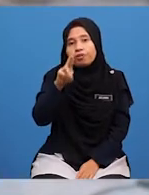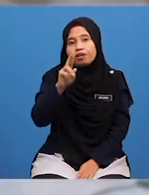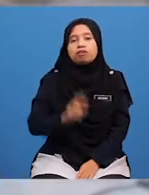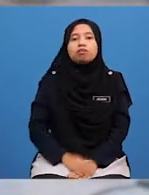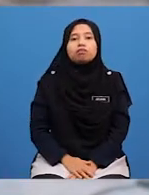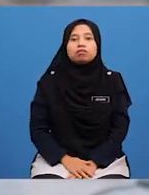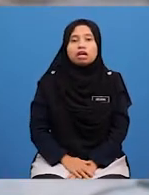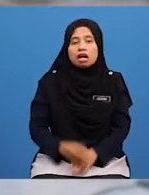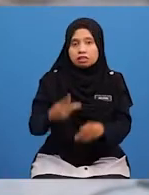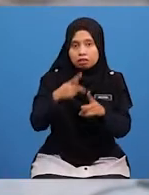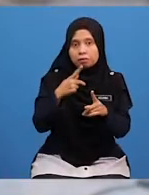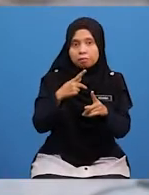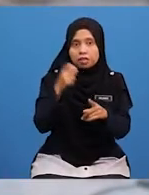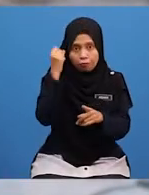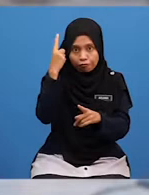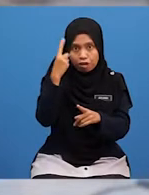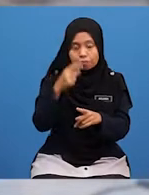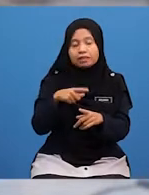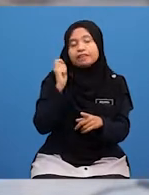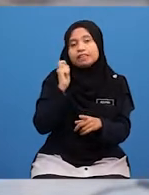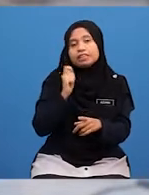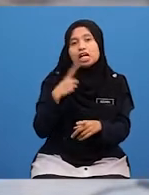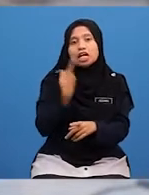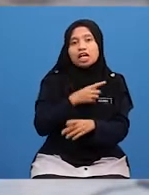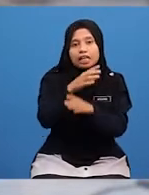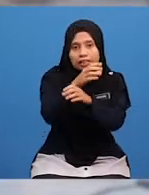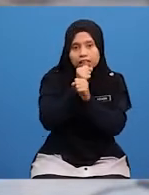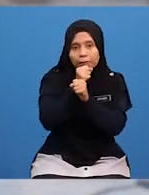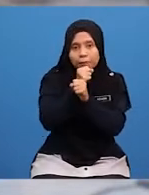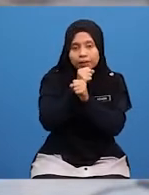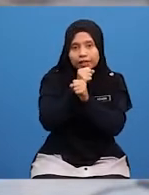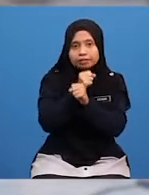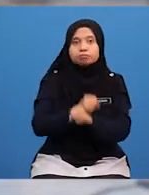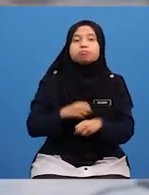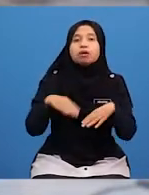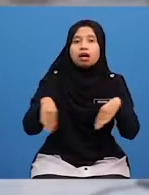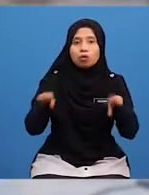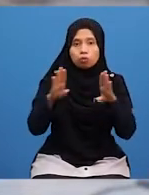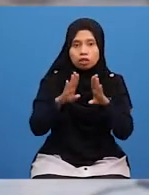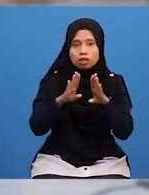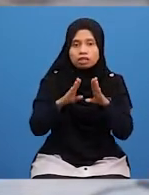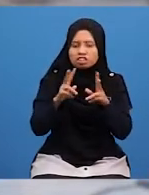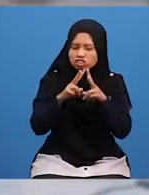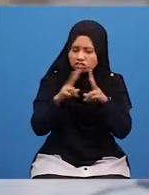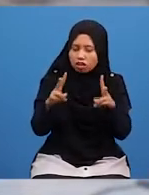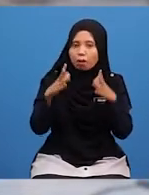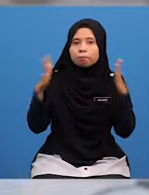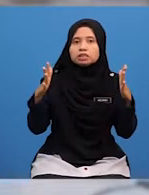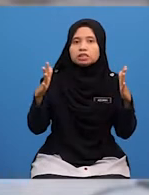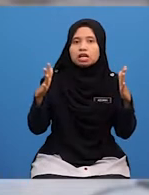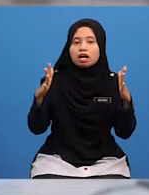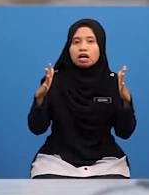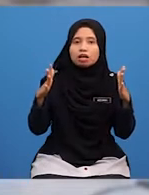Murid-murid, daripada kepahaman tentang tugas Rasul, kita dapat simpulkan bahawa sangat